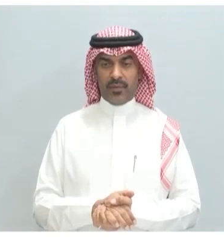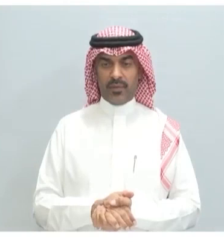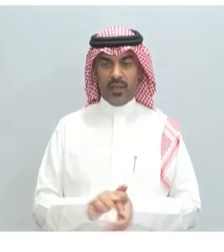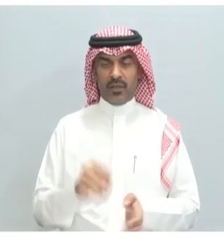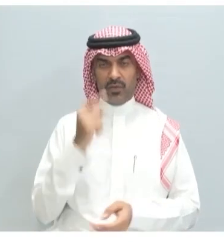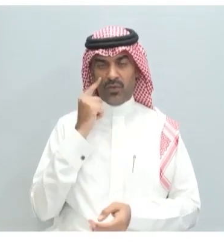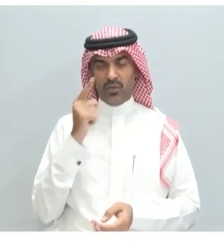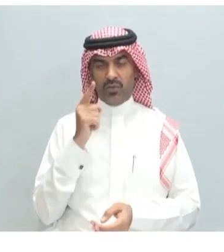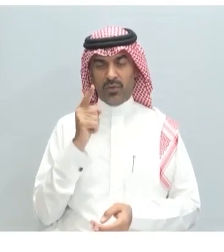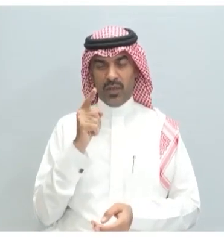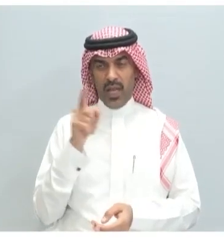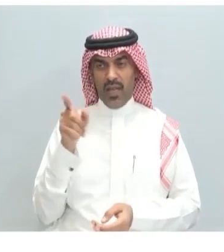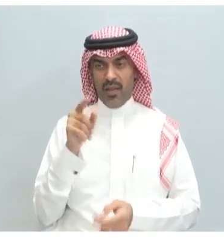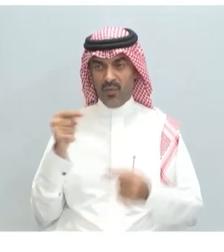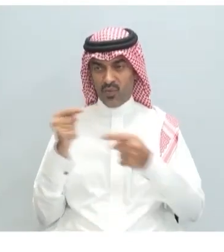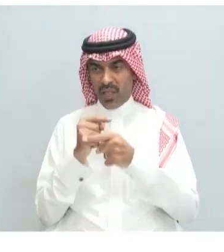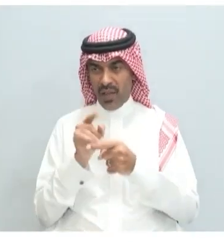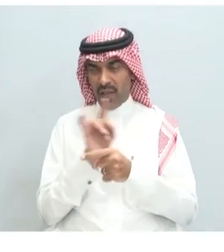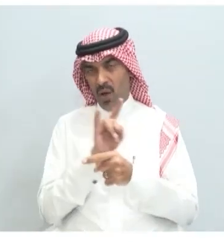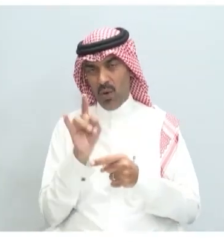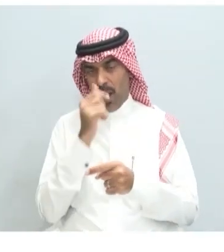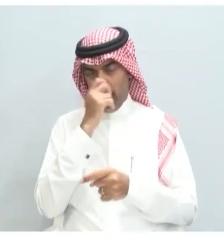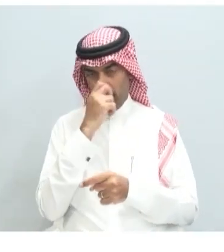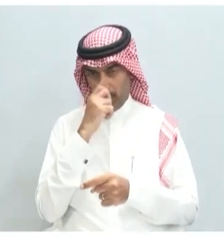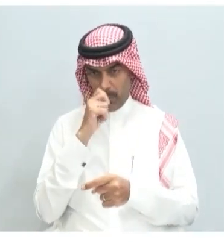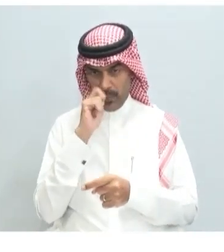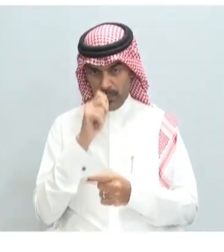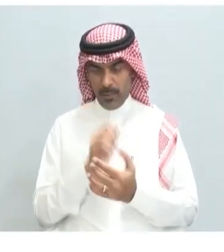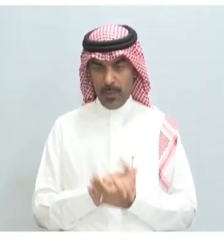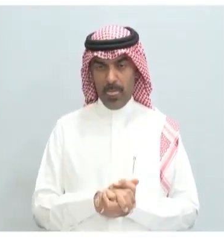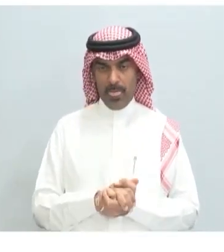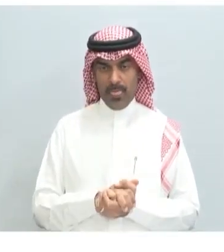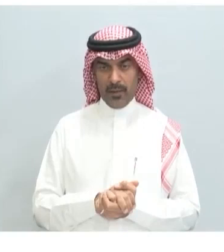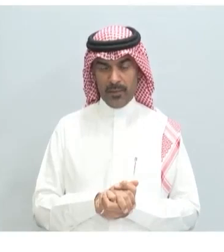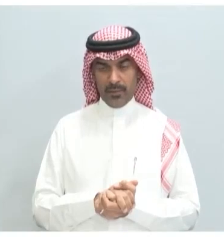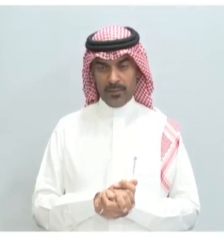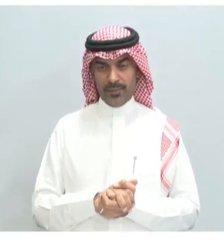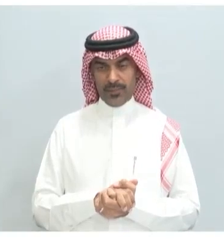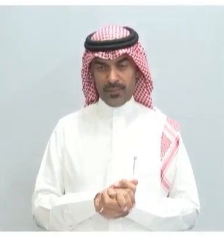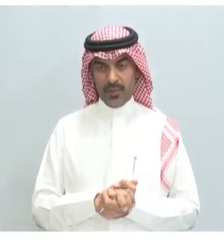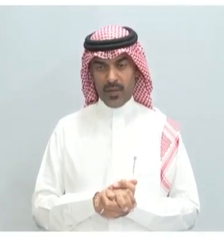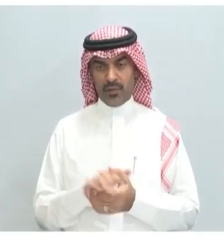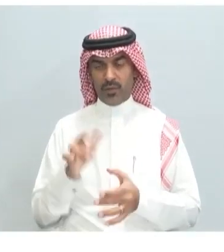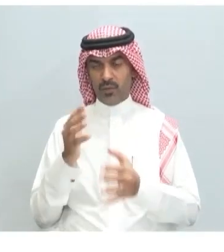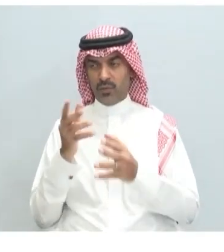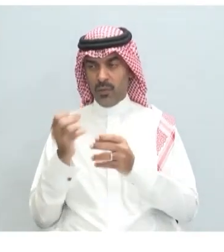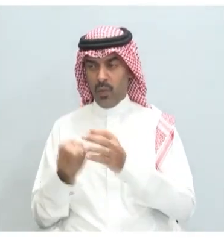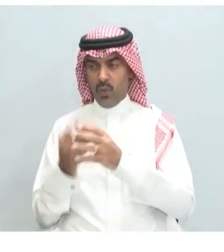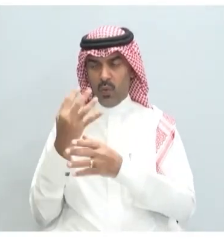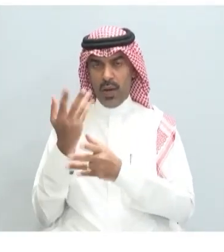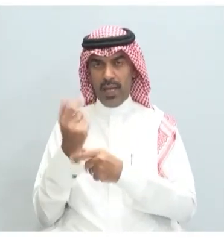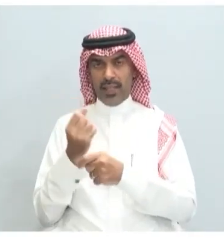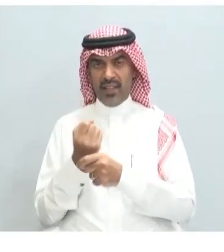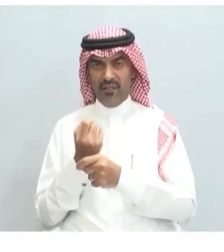نحدد هل الحادثتين متنافيين او غير متنافيين في اسئله تتاكد السؤال الاول ظهور عدد فردي